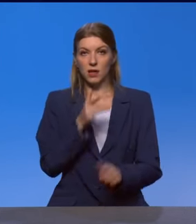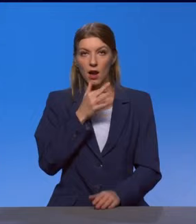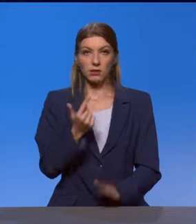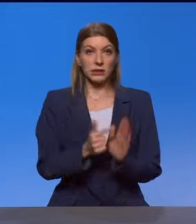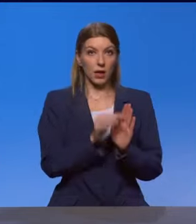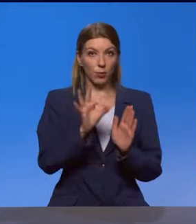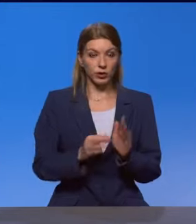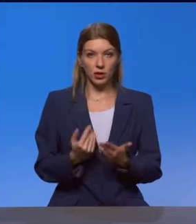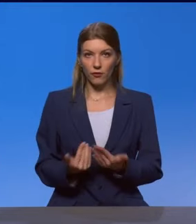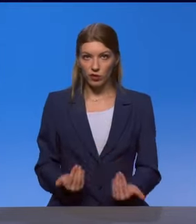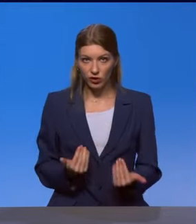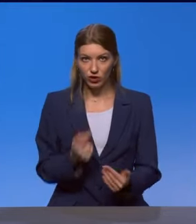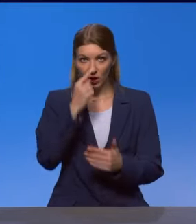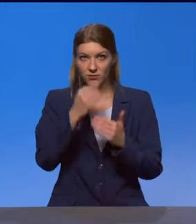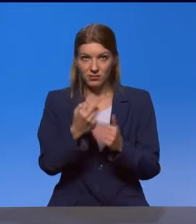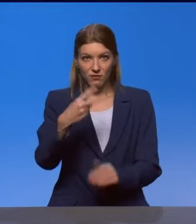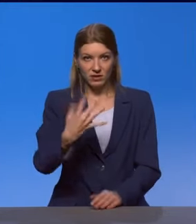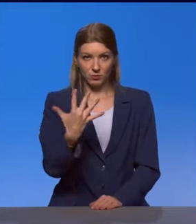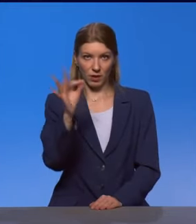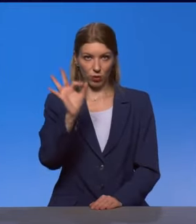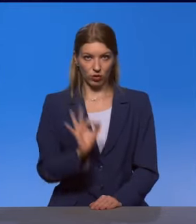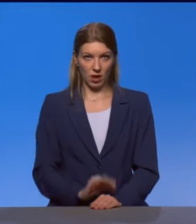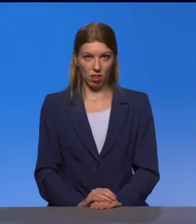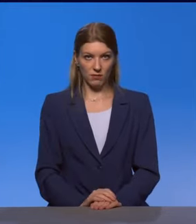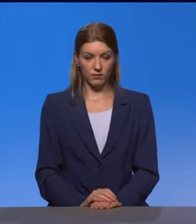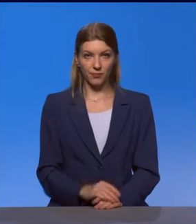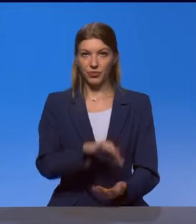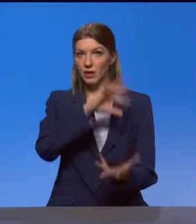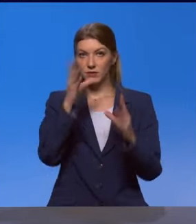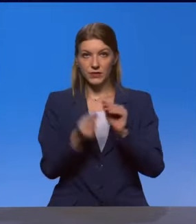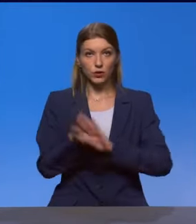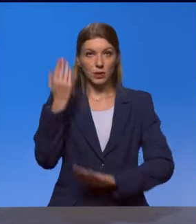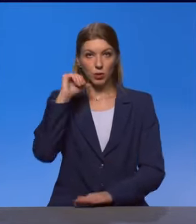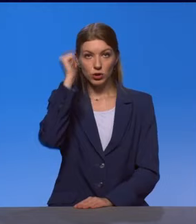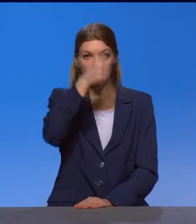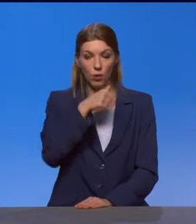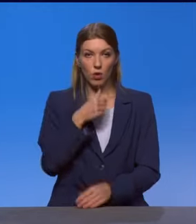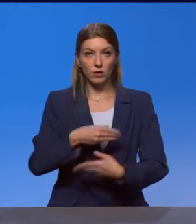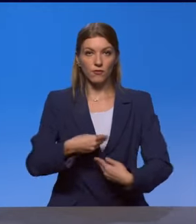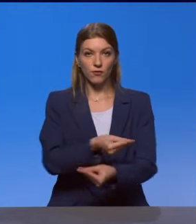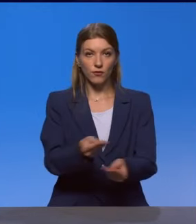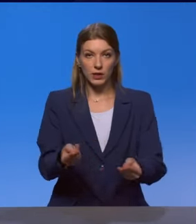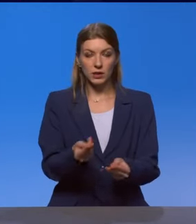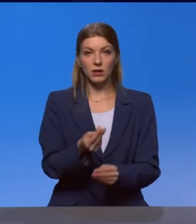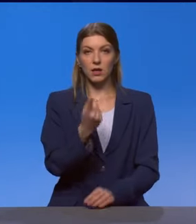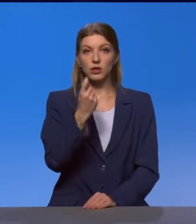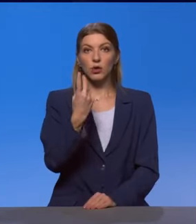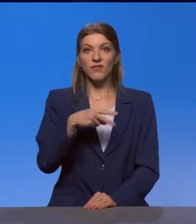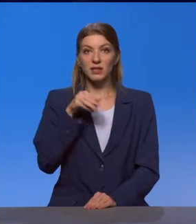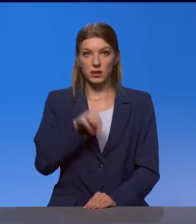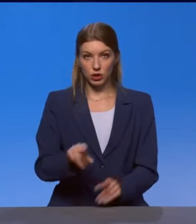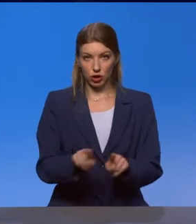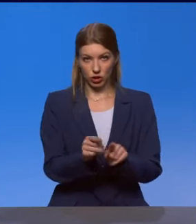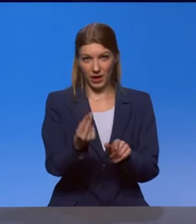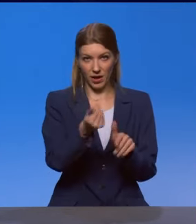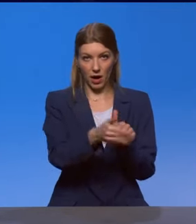уже почти 25%. Всего за прошлый год было выдано порядка 120 тысяч таких кредитов.